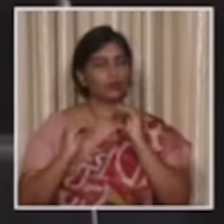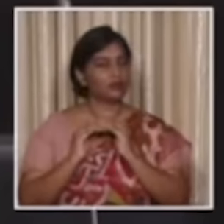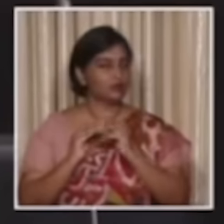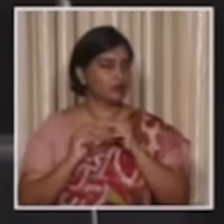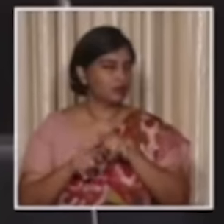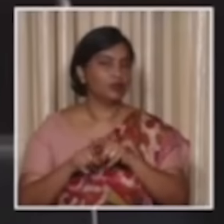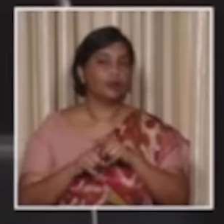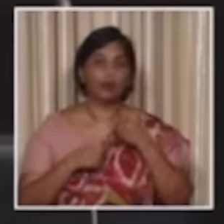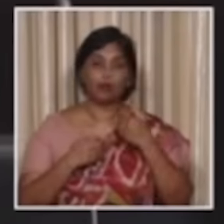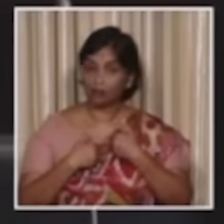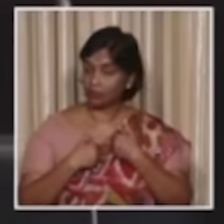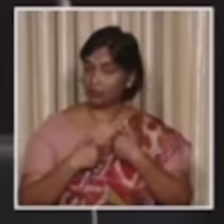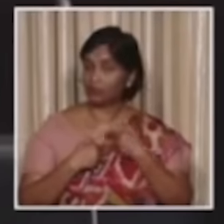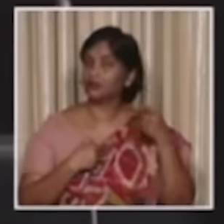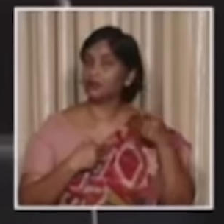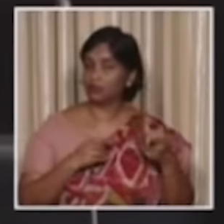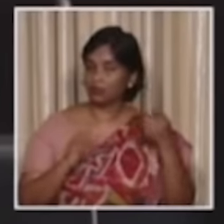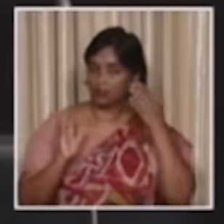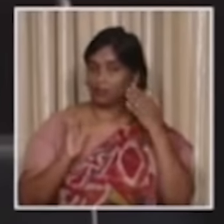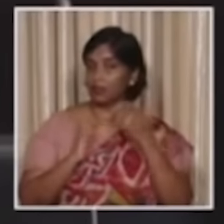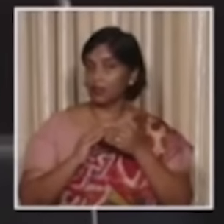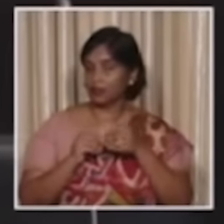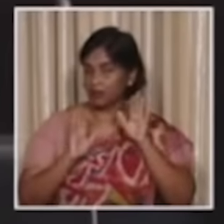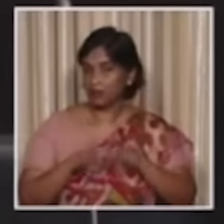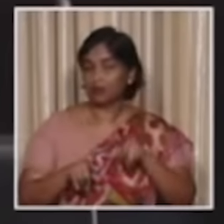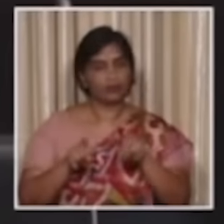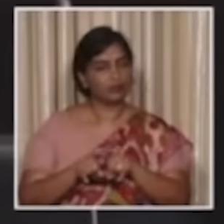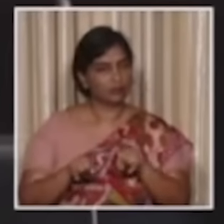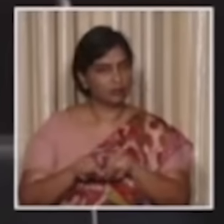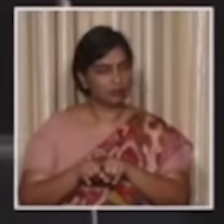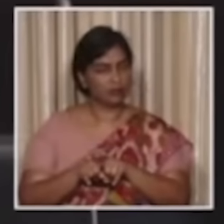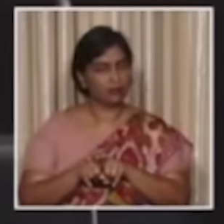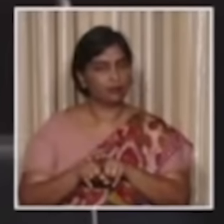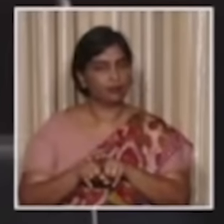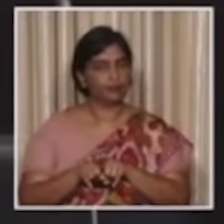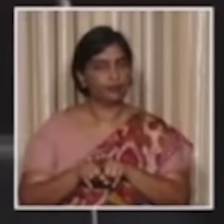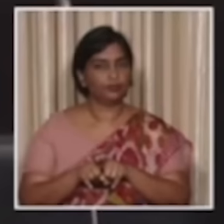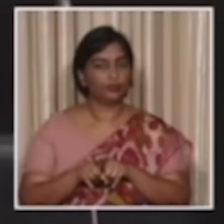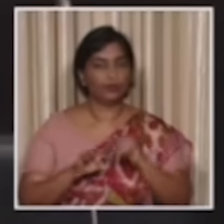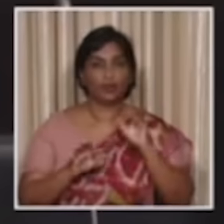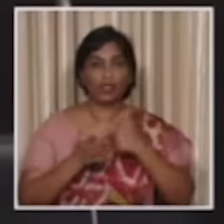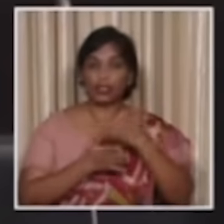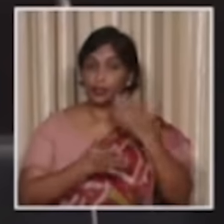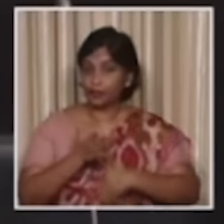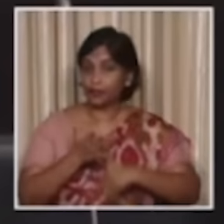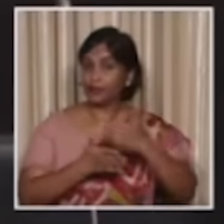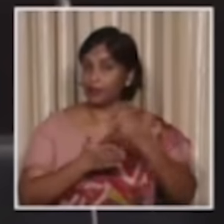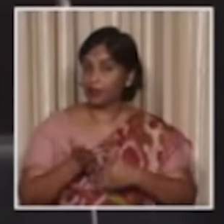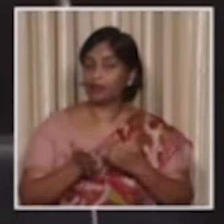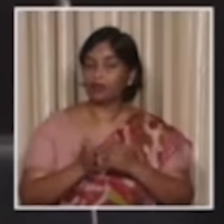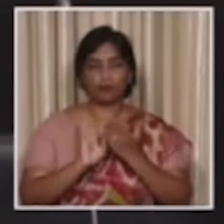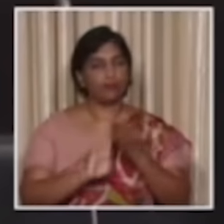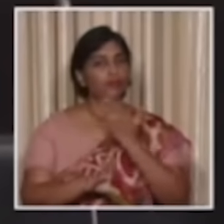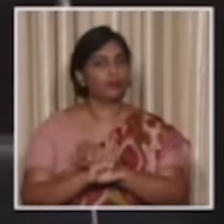record, but yet it is about the immediately preceding years that we have